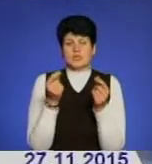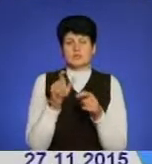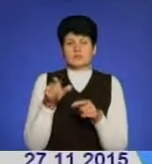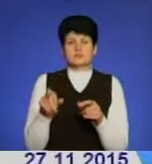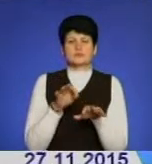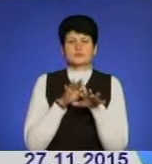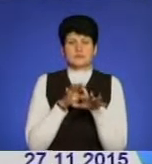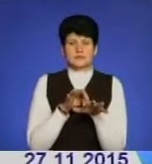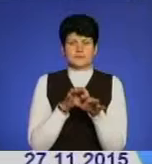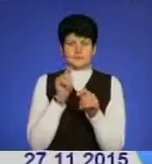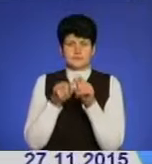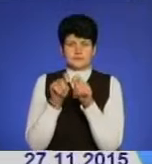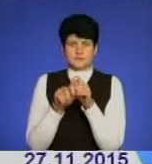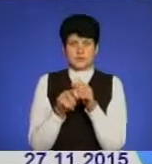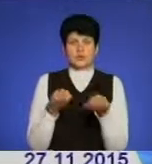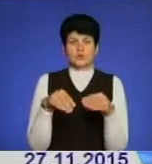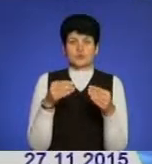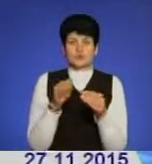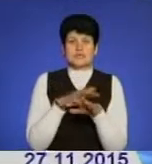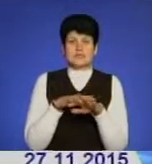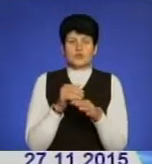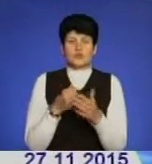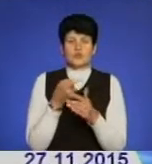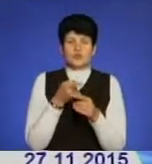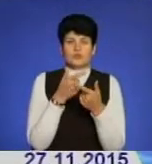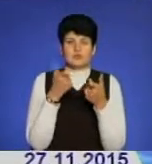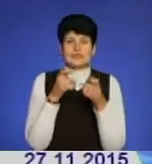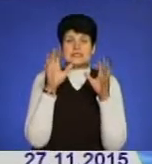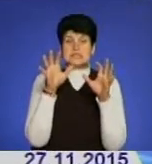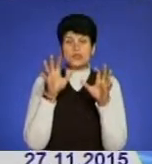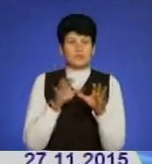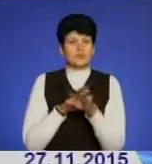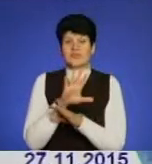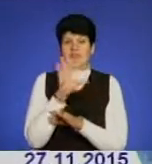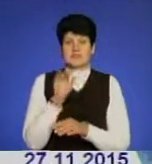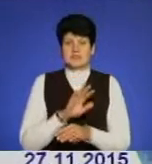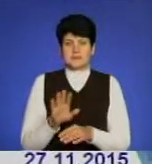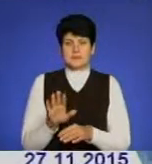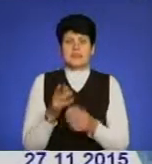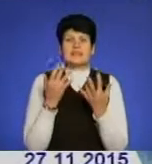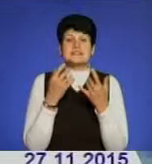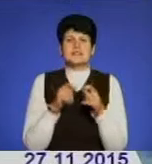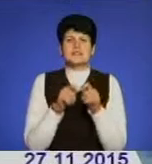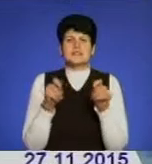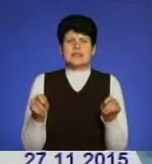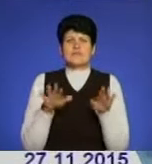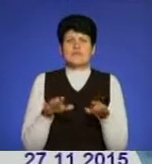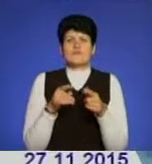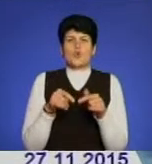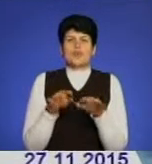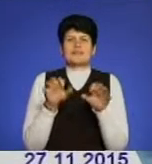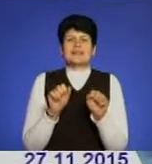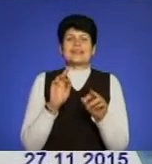моніторинг доступу населення до такої інформації. І виявилося, що закону дотримуються не всі. Наскільки відкриті місцеві органи влади та